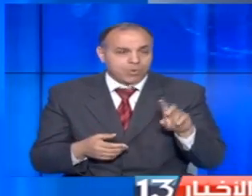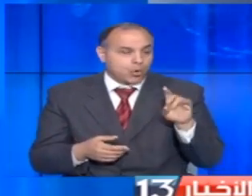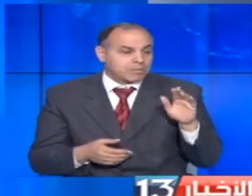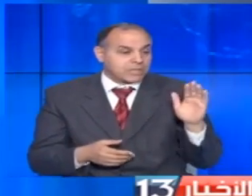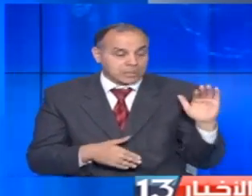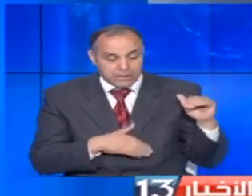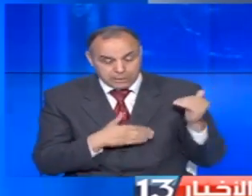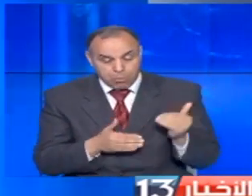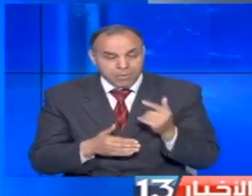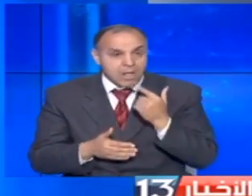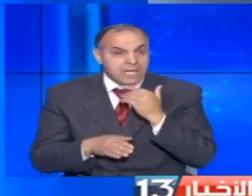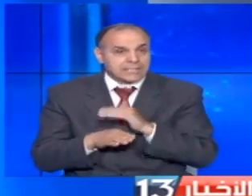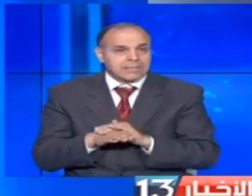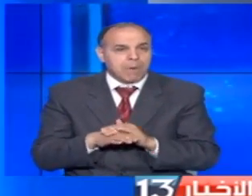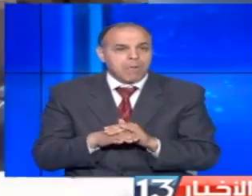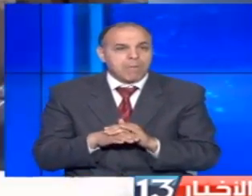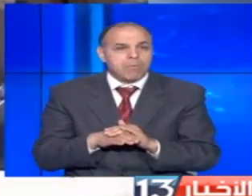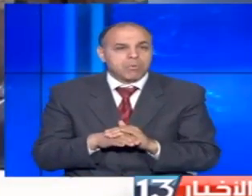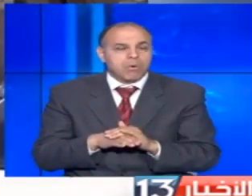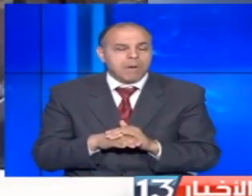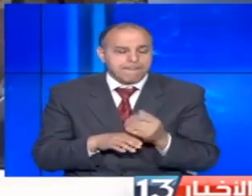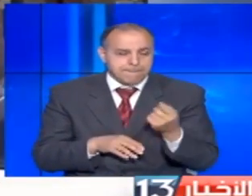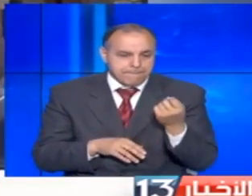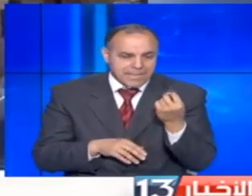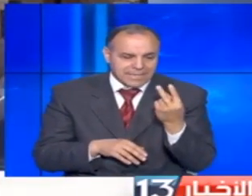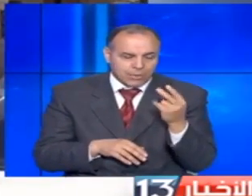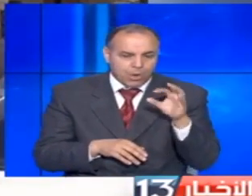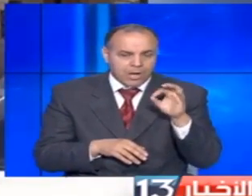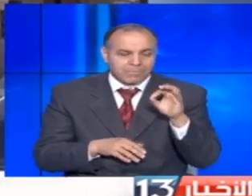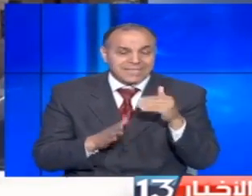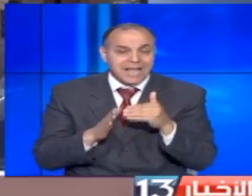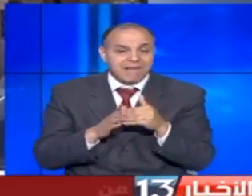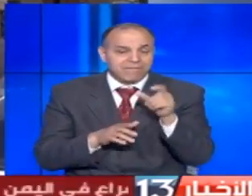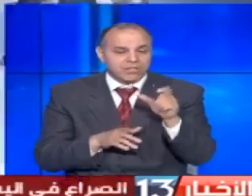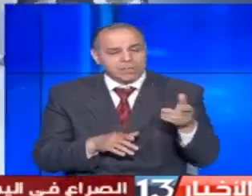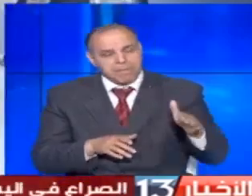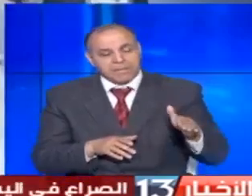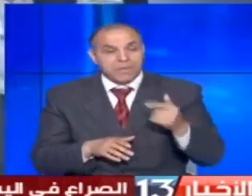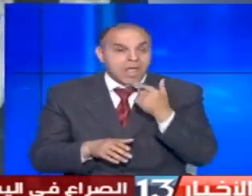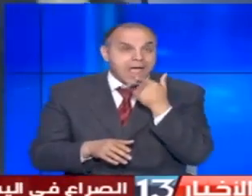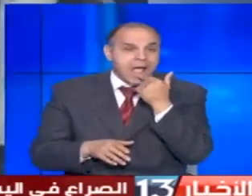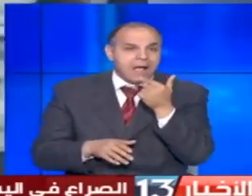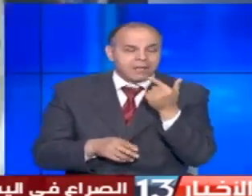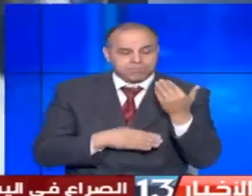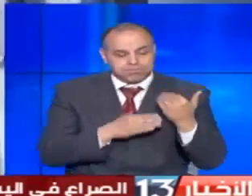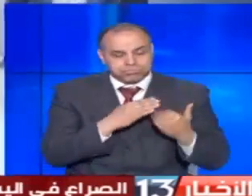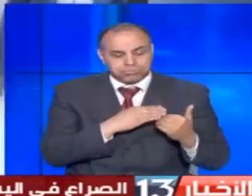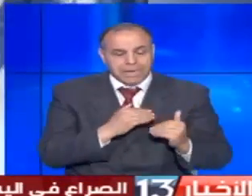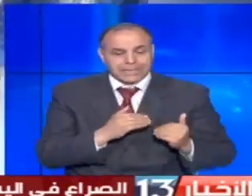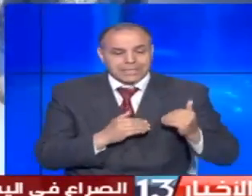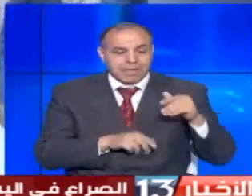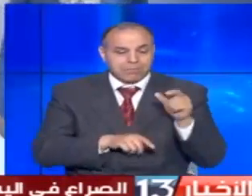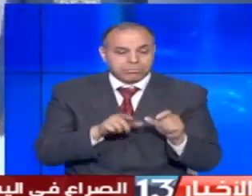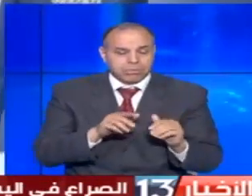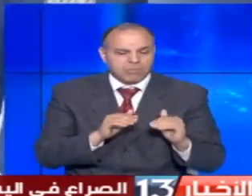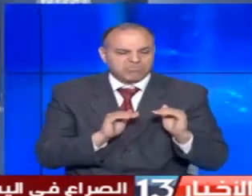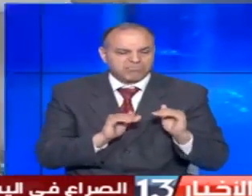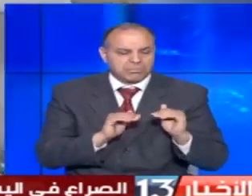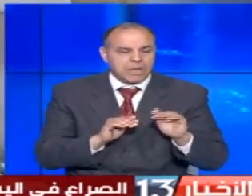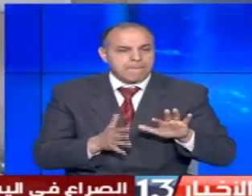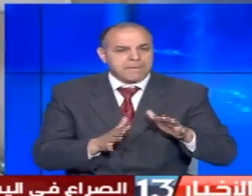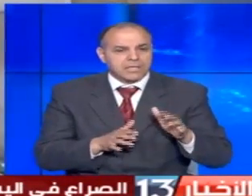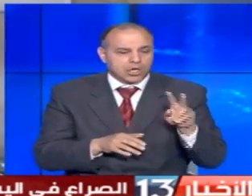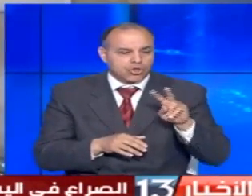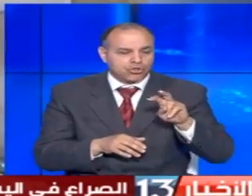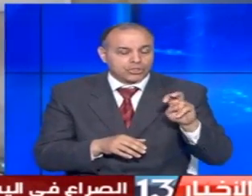2015 تسببت في مصرع 250 ال شخص فيما تراجعت التنميه البشريه بمقدار